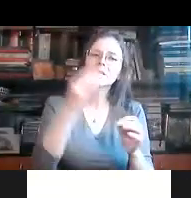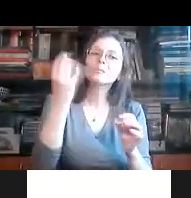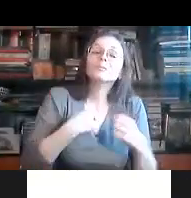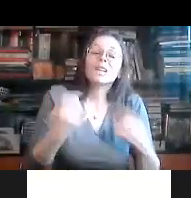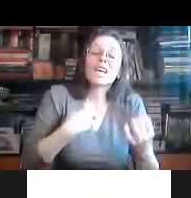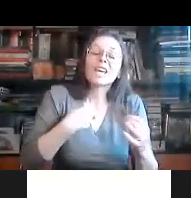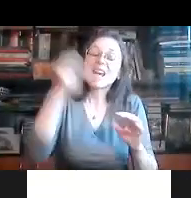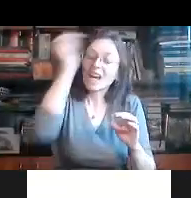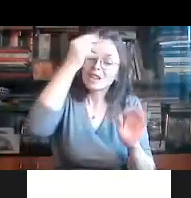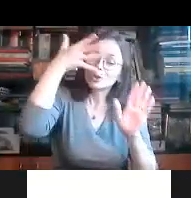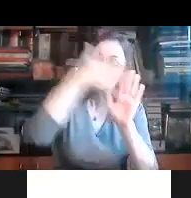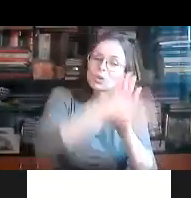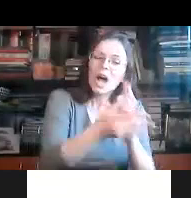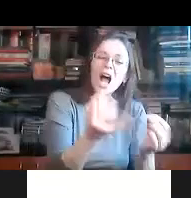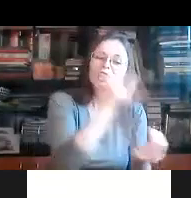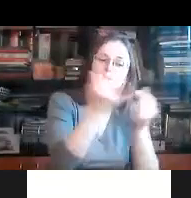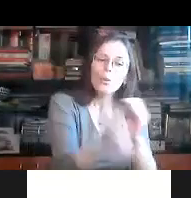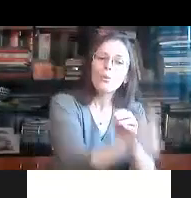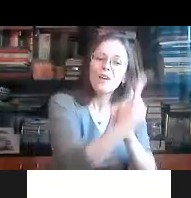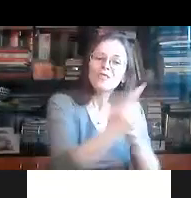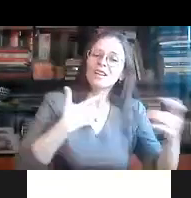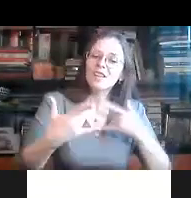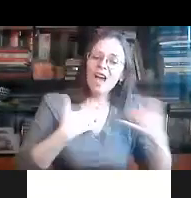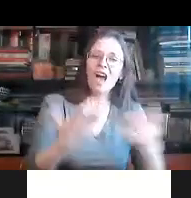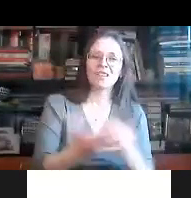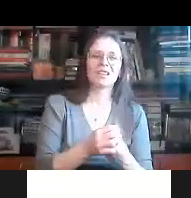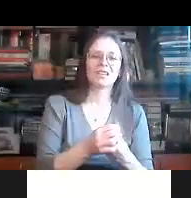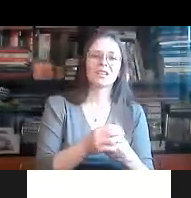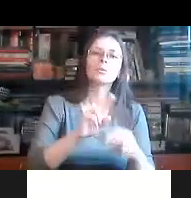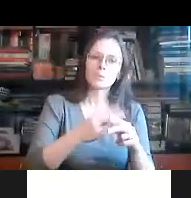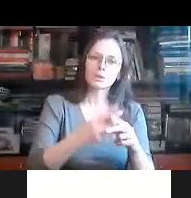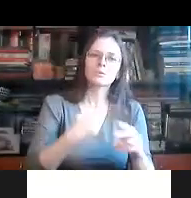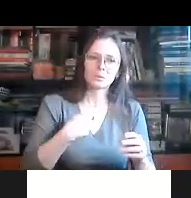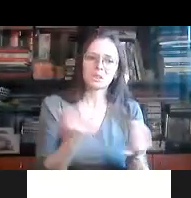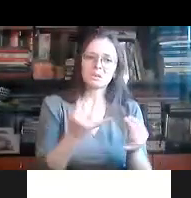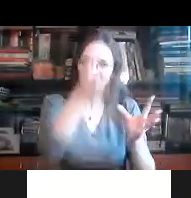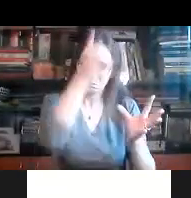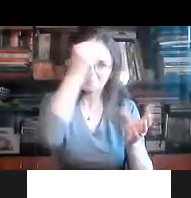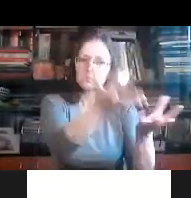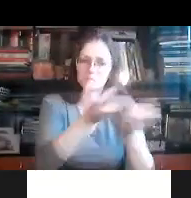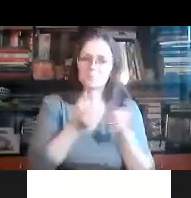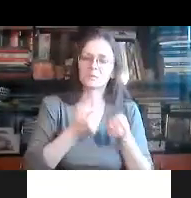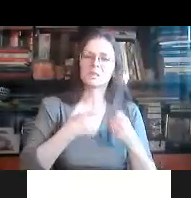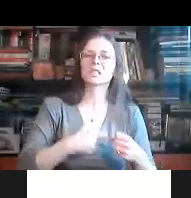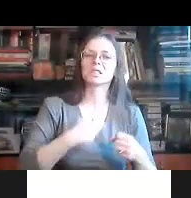бы через скайп, так что вот, как бы, вот какие-то вещи я уже хочу пробировать. Спасибо.